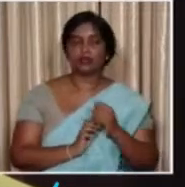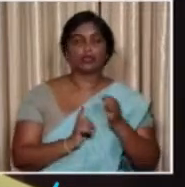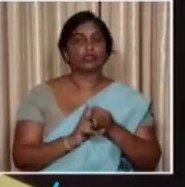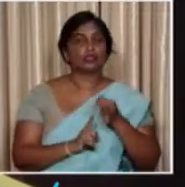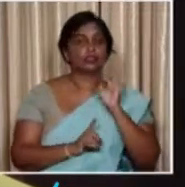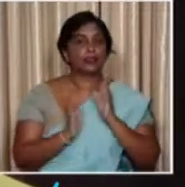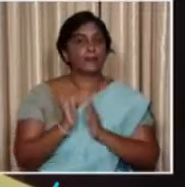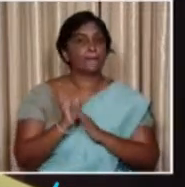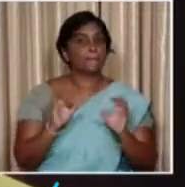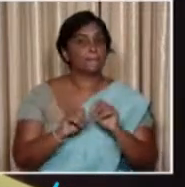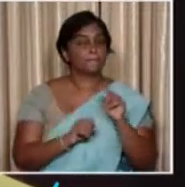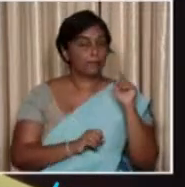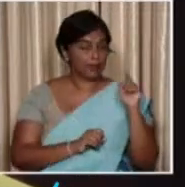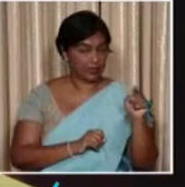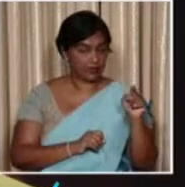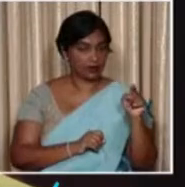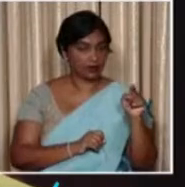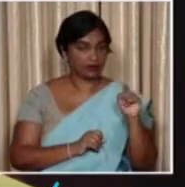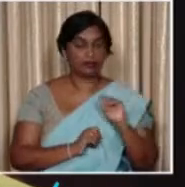ජනාධිපති මාධ්‍යංශයෙන්